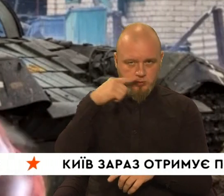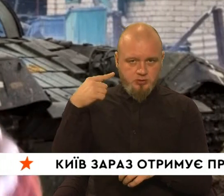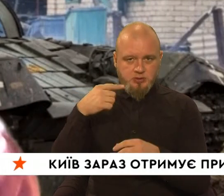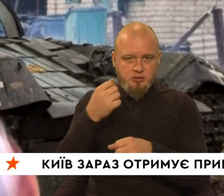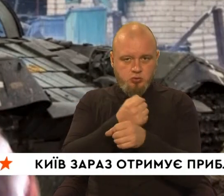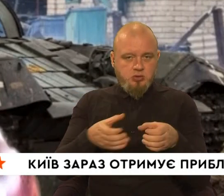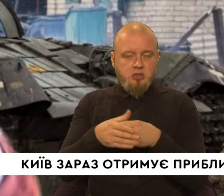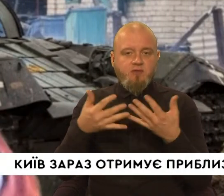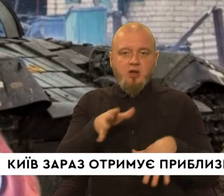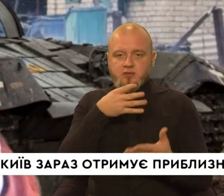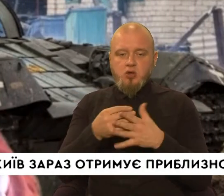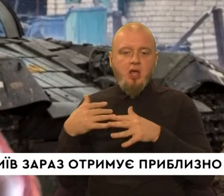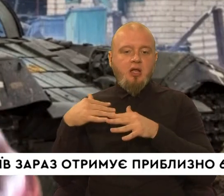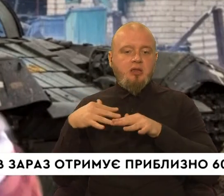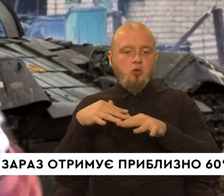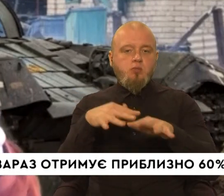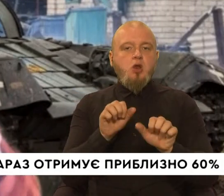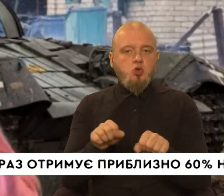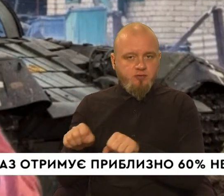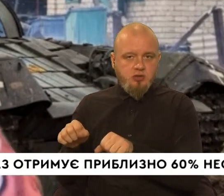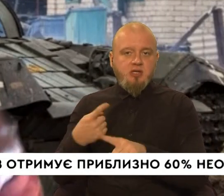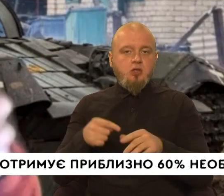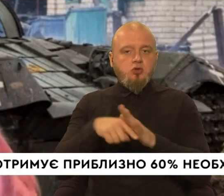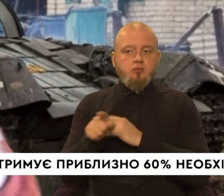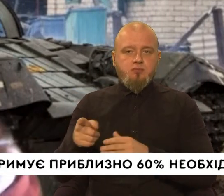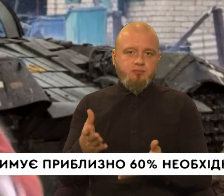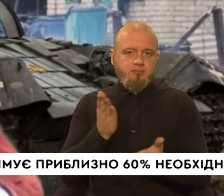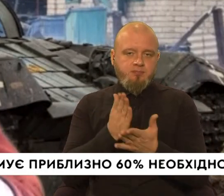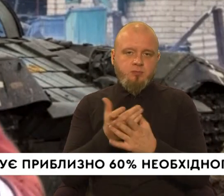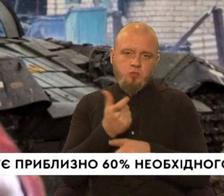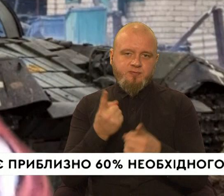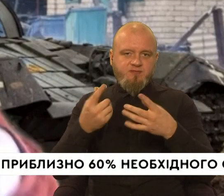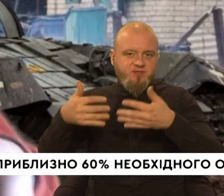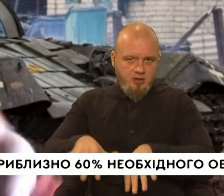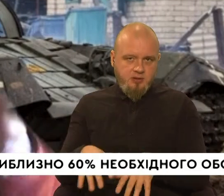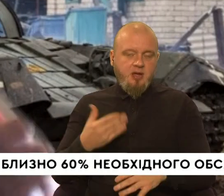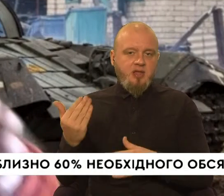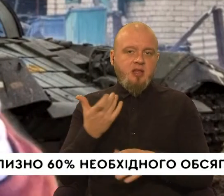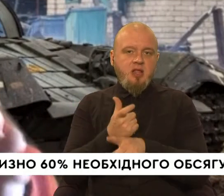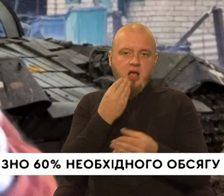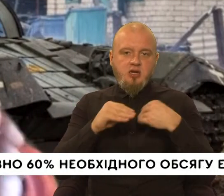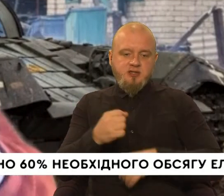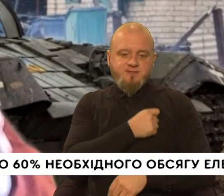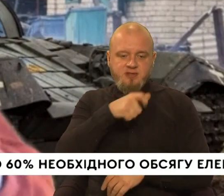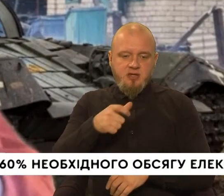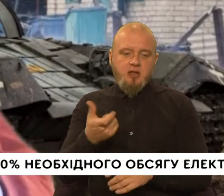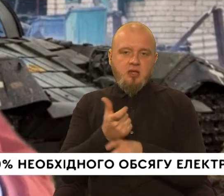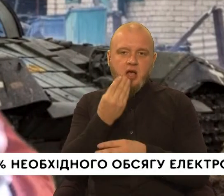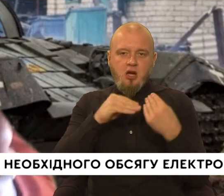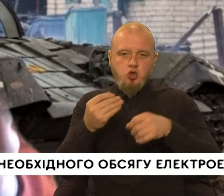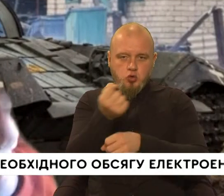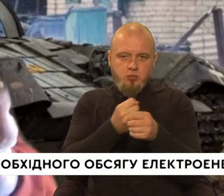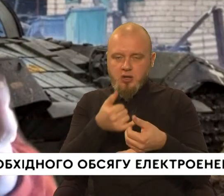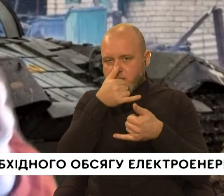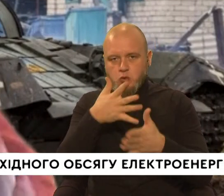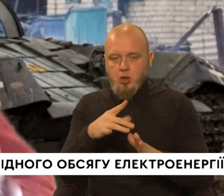сили втратили свої наступальні можливості. Це означає, що вони зазнали дуже значних втрат. Їхні найкращі війська і найкраще озброєння